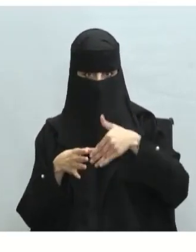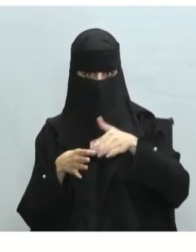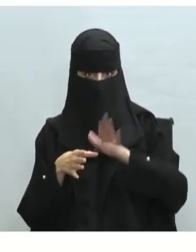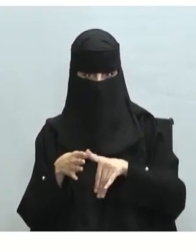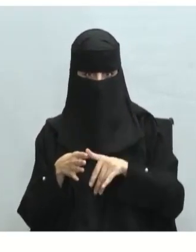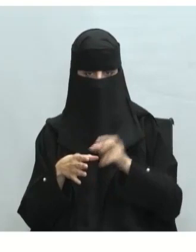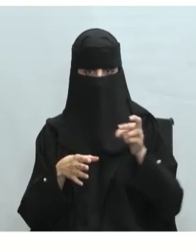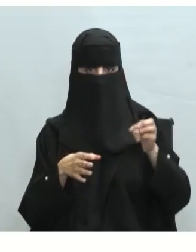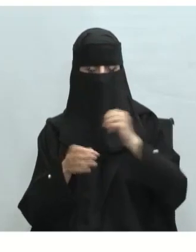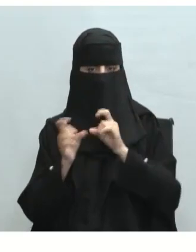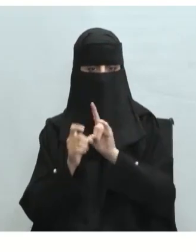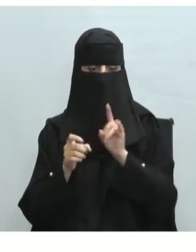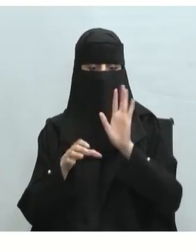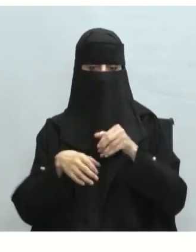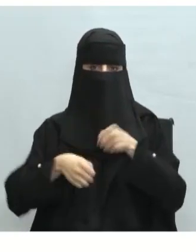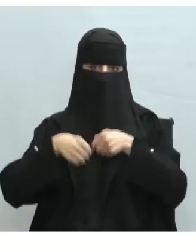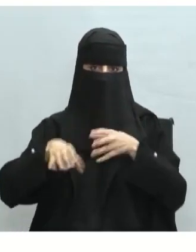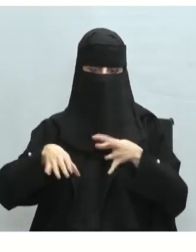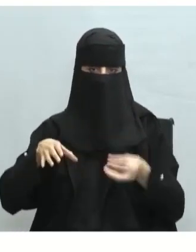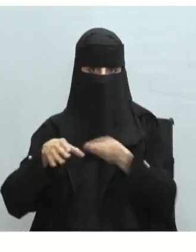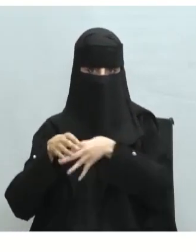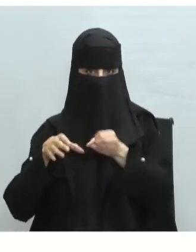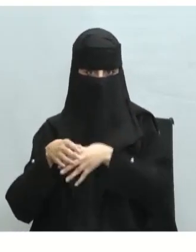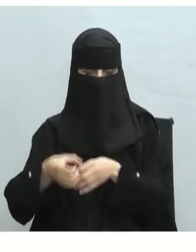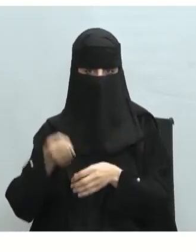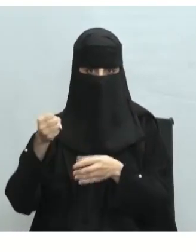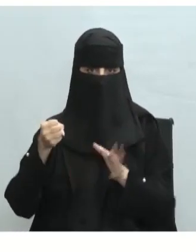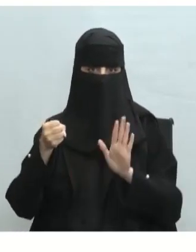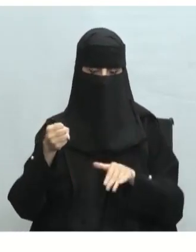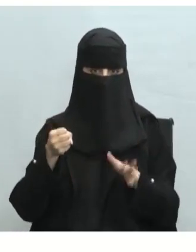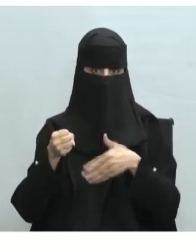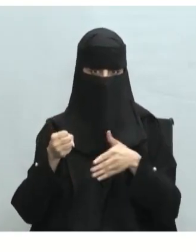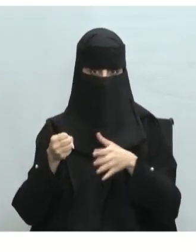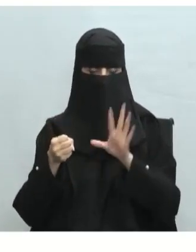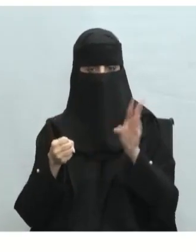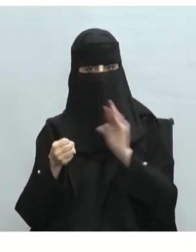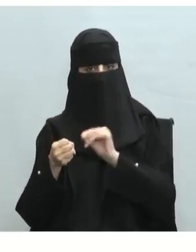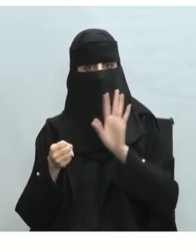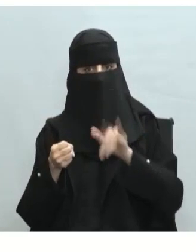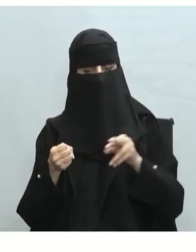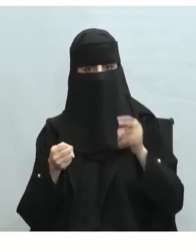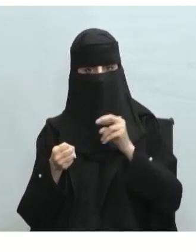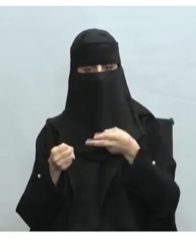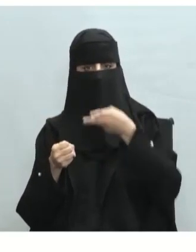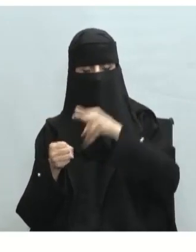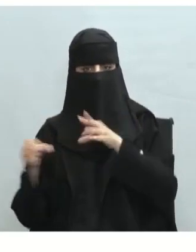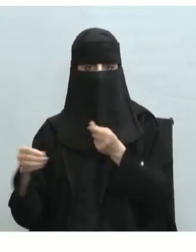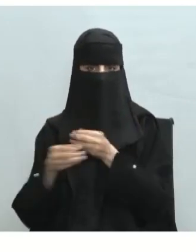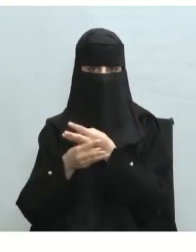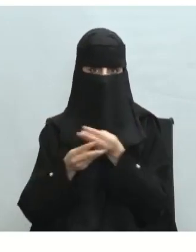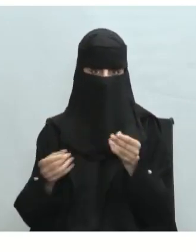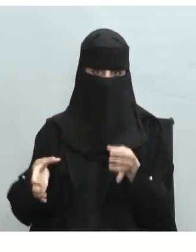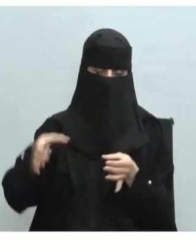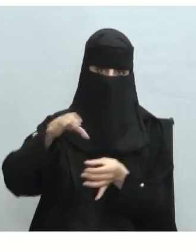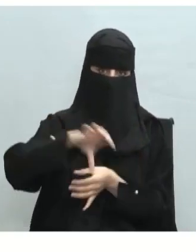وصبه في السله ثم سالهم والان هل بقي في السله متسع فاجاب بعضهم ربما ثم اخرج كيسا مملوءا بالرمل وصبه